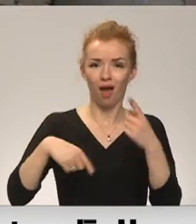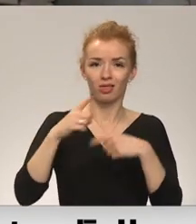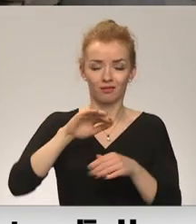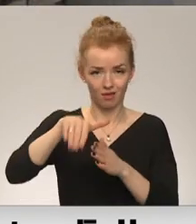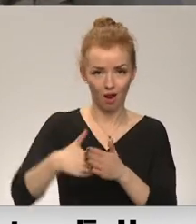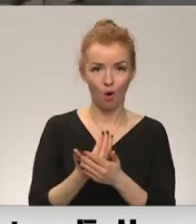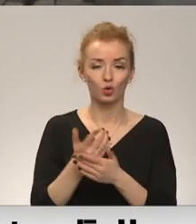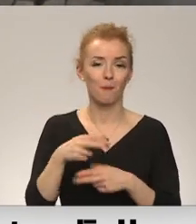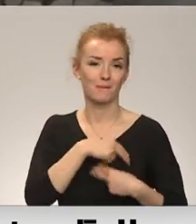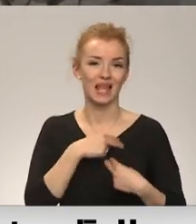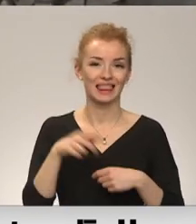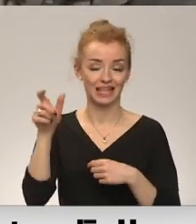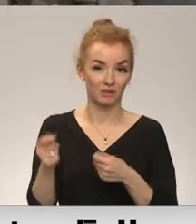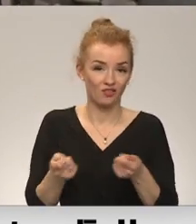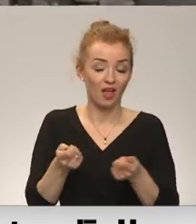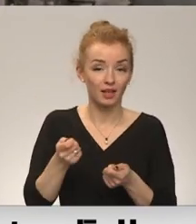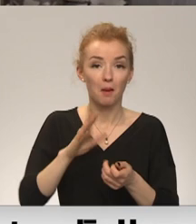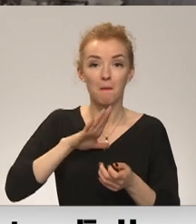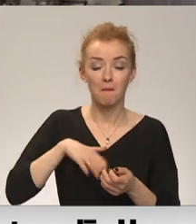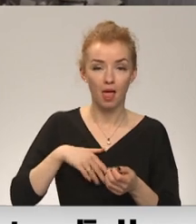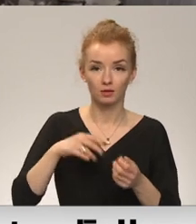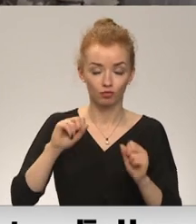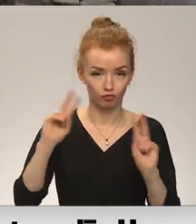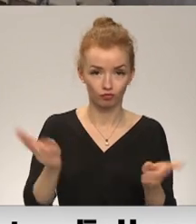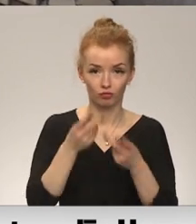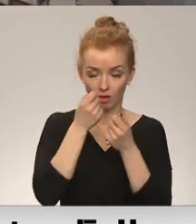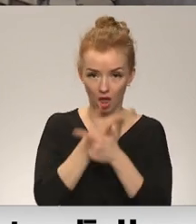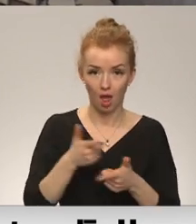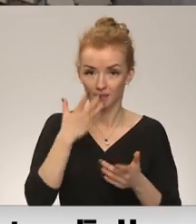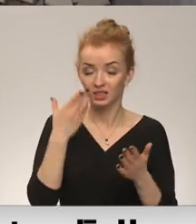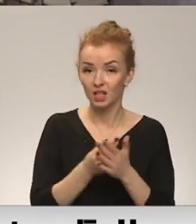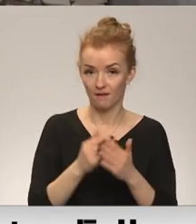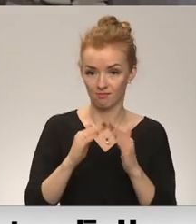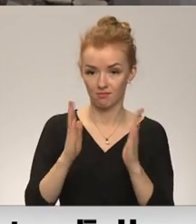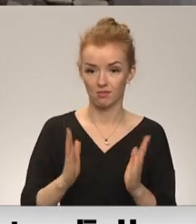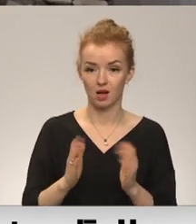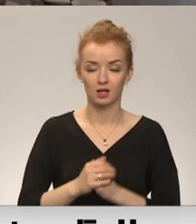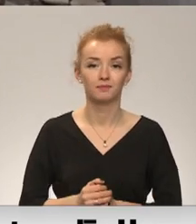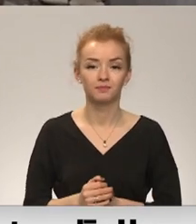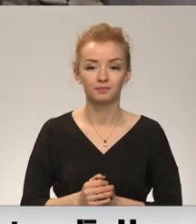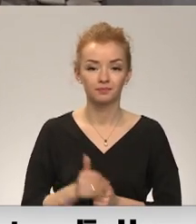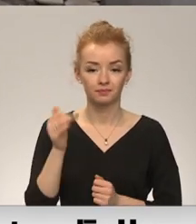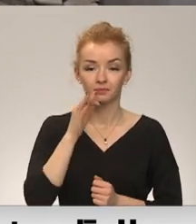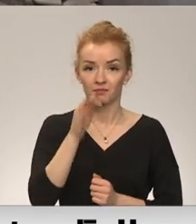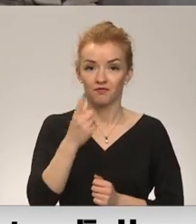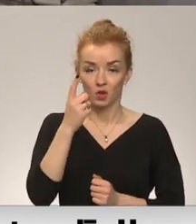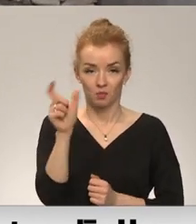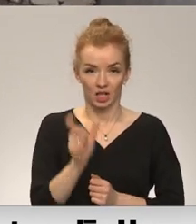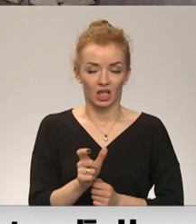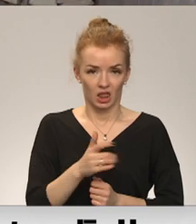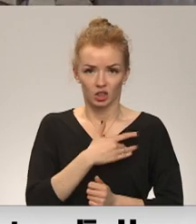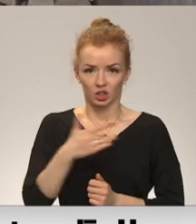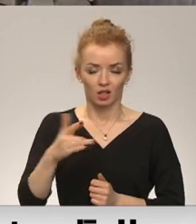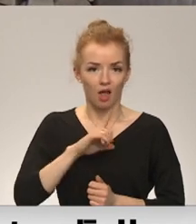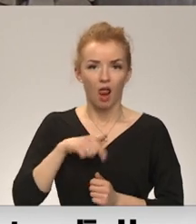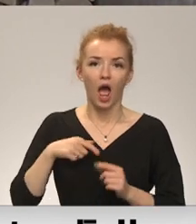atdzīvināt biedrības Dimzēnu vadītājiem radusies pēc uguns nelaimes savā saimniecībā. Vienu brīdi jau šķita, ka Latvijā